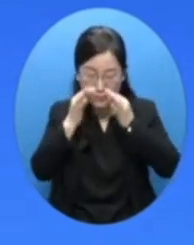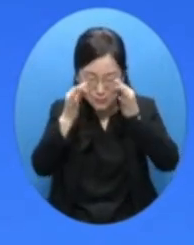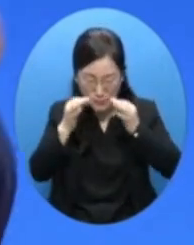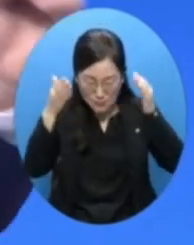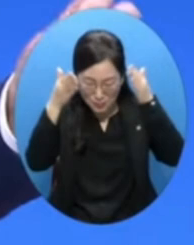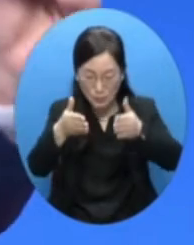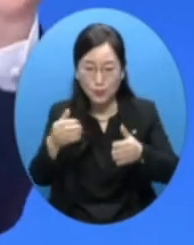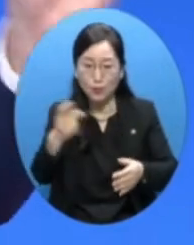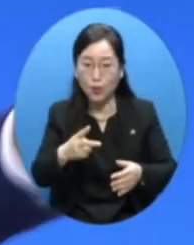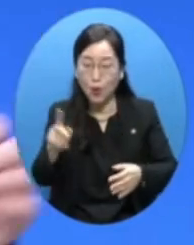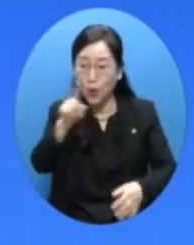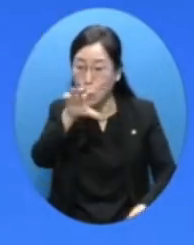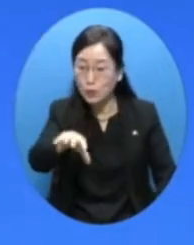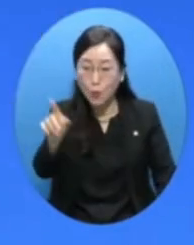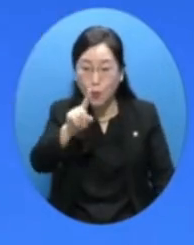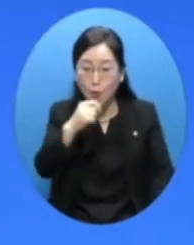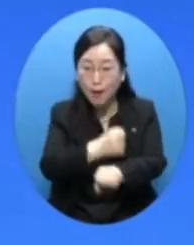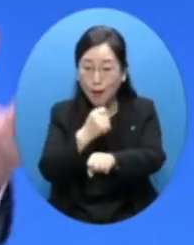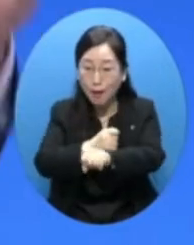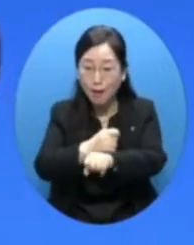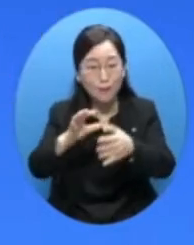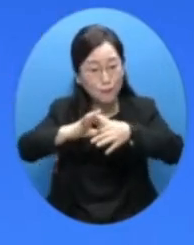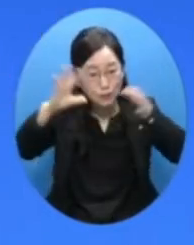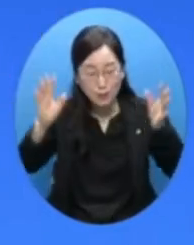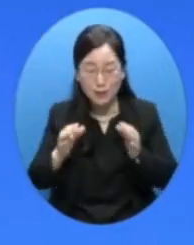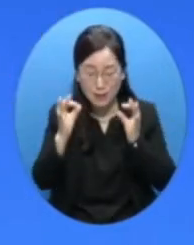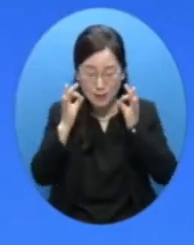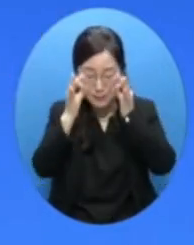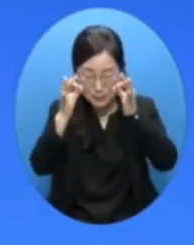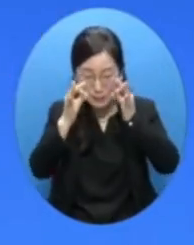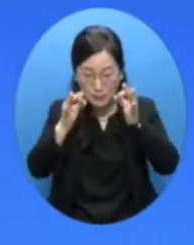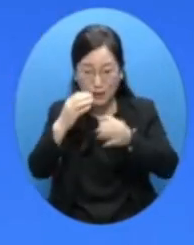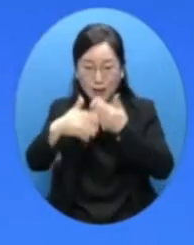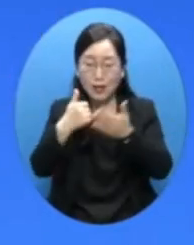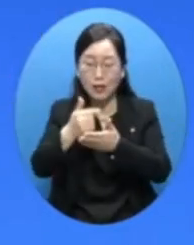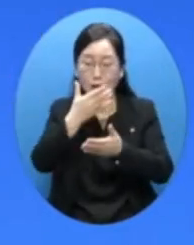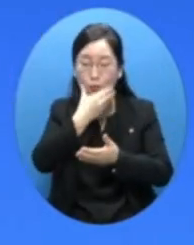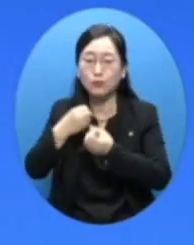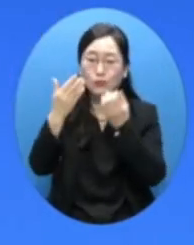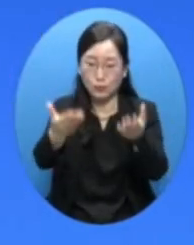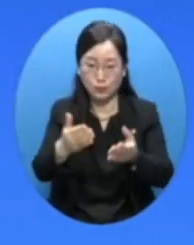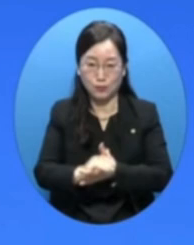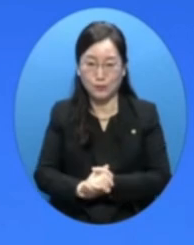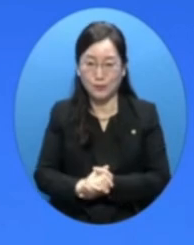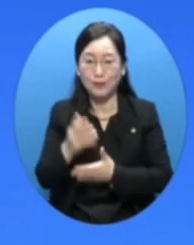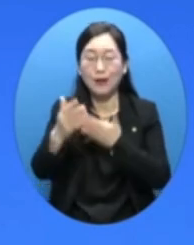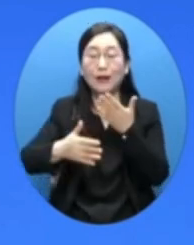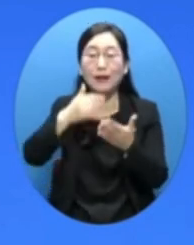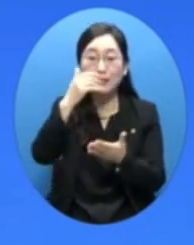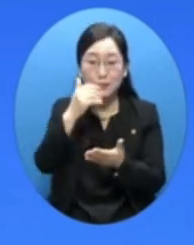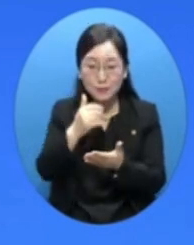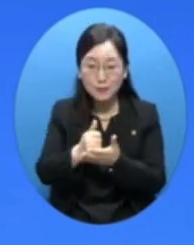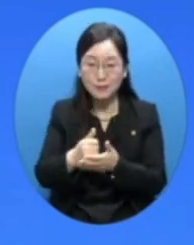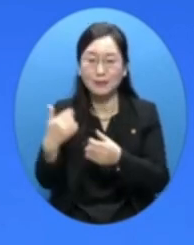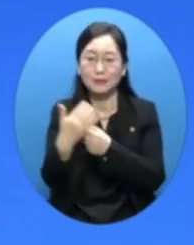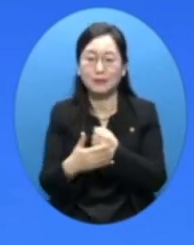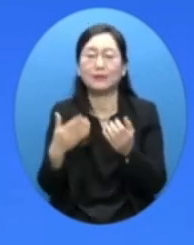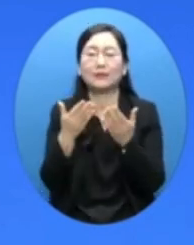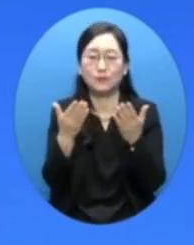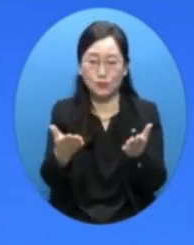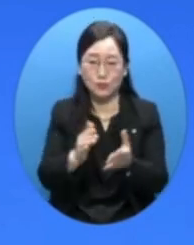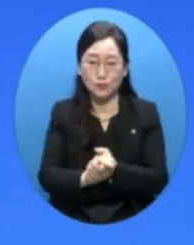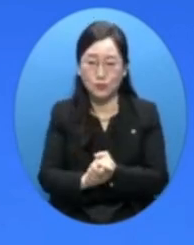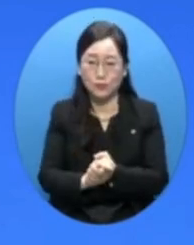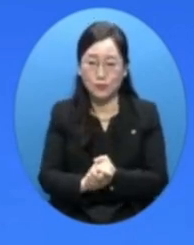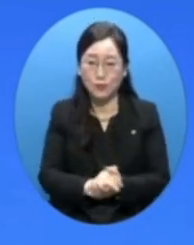되고 어디서 무엇을 하든 간에 최선을 다할 때 하나님의 복이 임하게 되는 것입니다. 그럼 하나님께서 우리에게 은혜를 내려주시는데